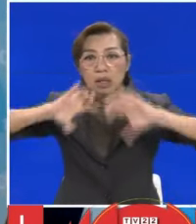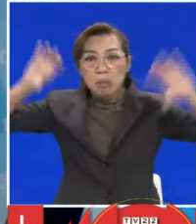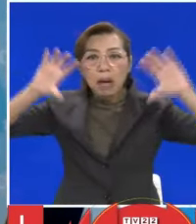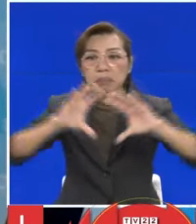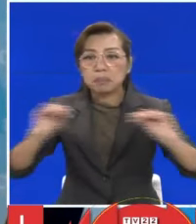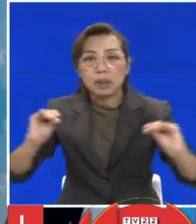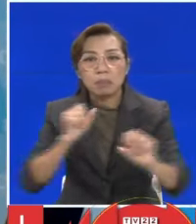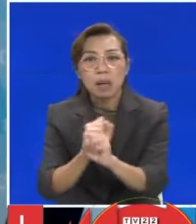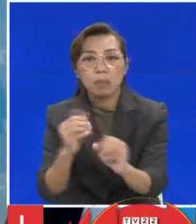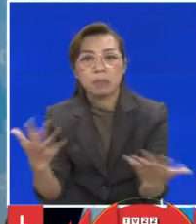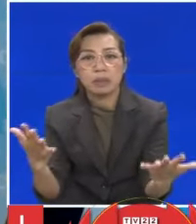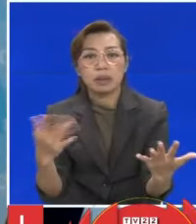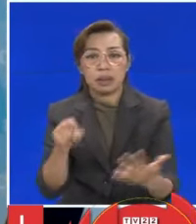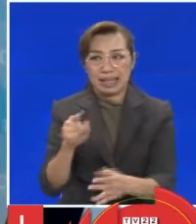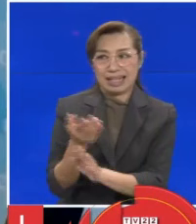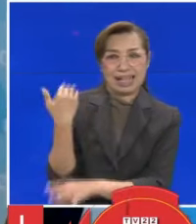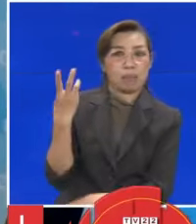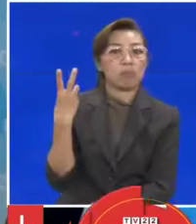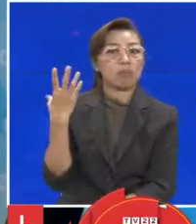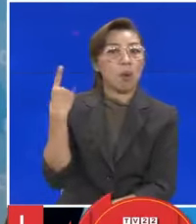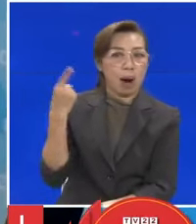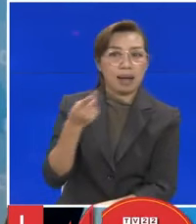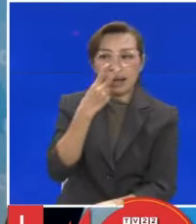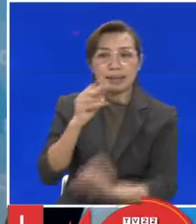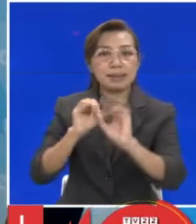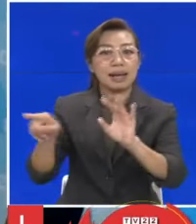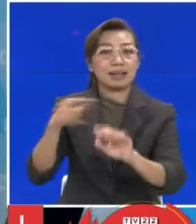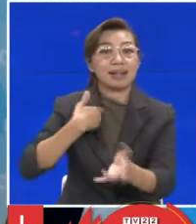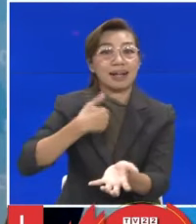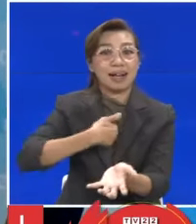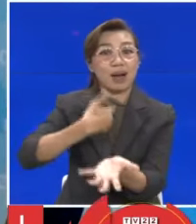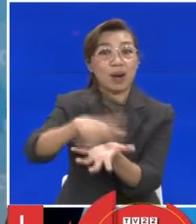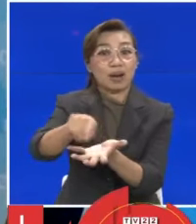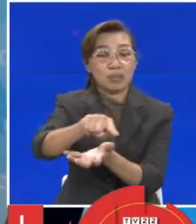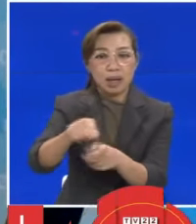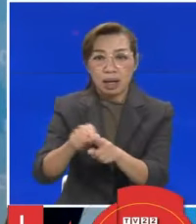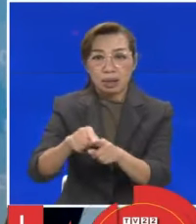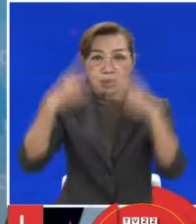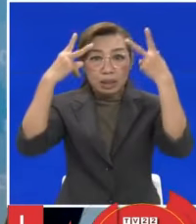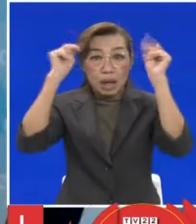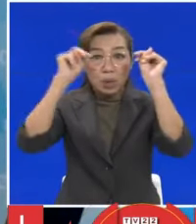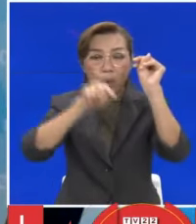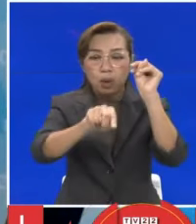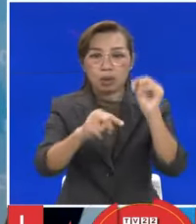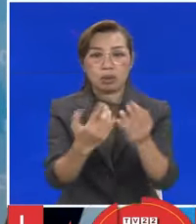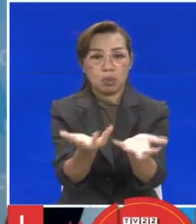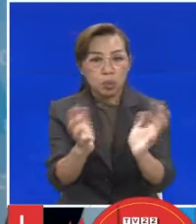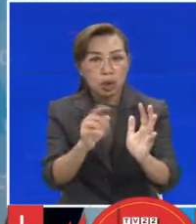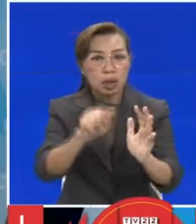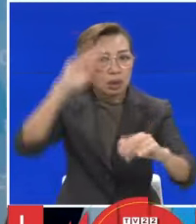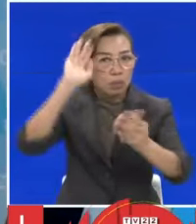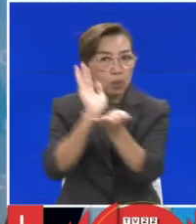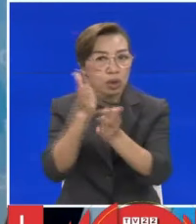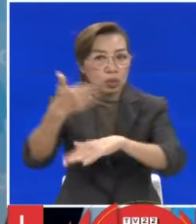ะเพิ่งจะมีความเคลื่อนไหวเกิดขึ้นเมื่อวานนี้แหละค ่ะ ที่เรารายงานไปว่ามีภาพของนายกรัฐมนตรีมีการเรียกหารือกับผบ.